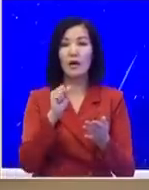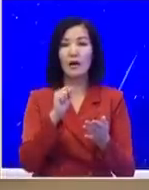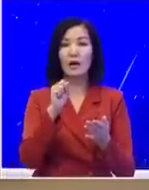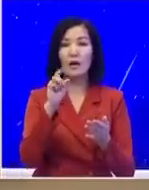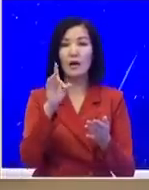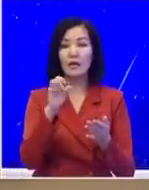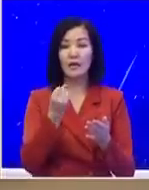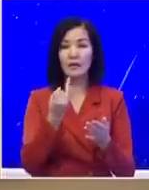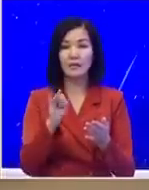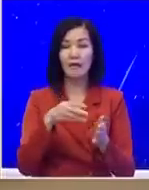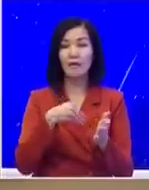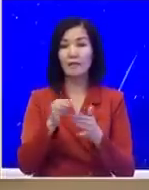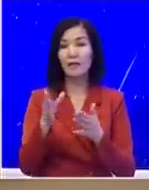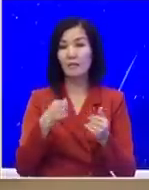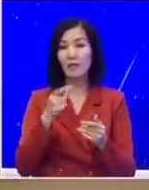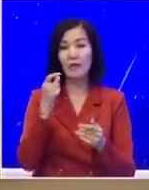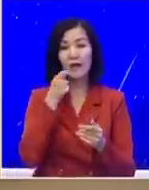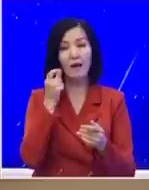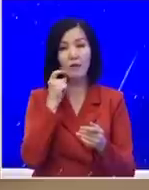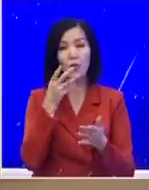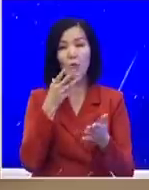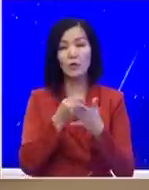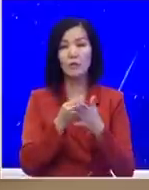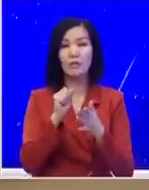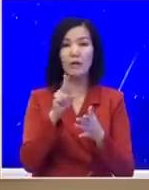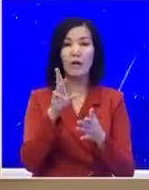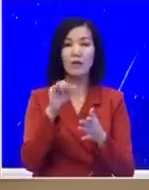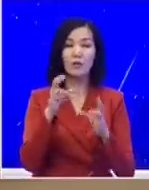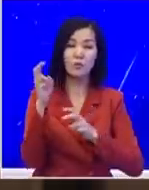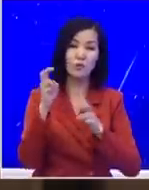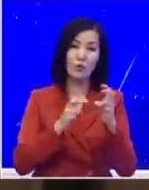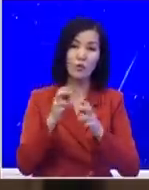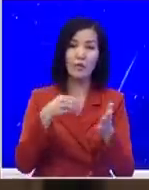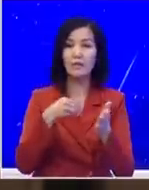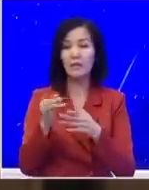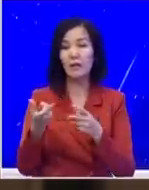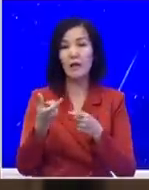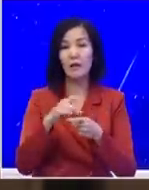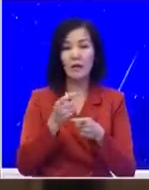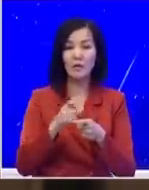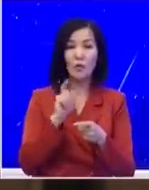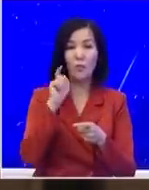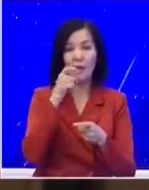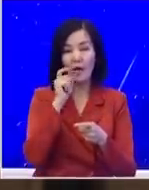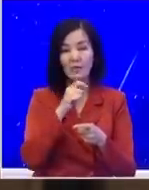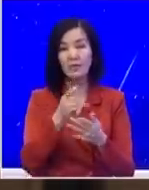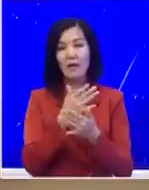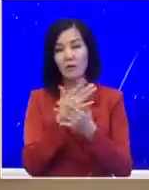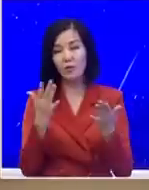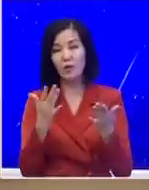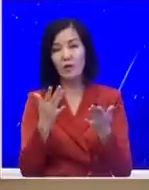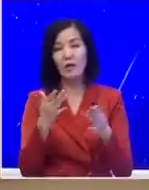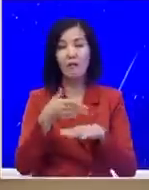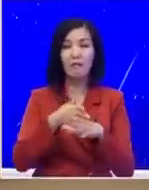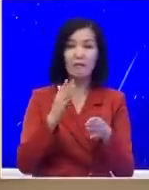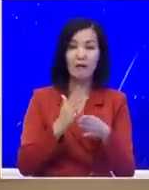сатып алынды. Қант біздегі жергілікті Ақсу қант зауытынан сатып алынды. Картоп, пияз сияқты өнімдер нам